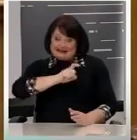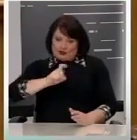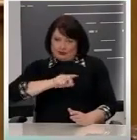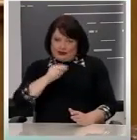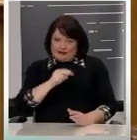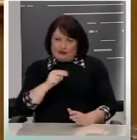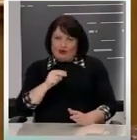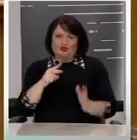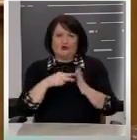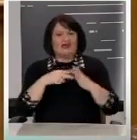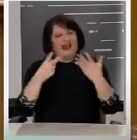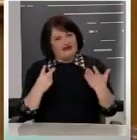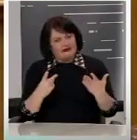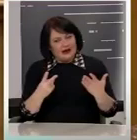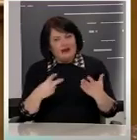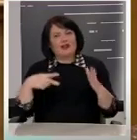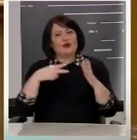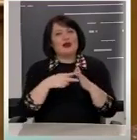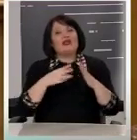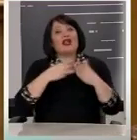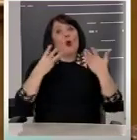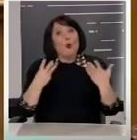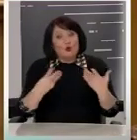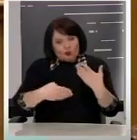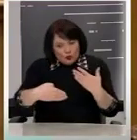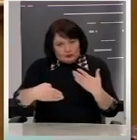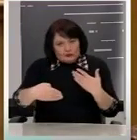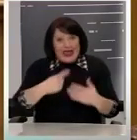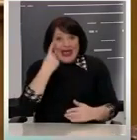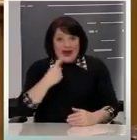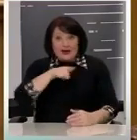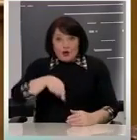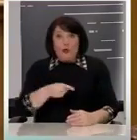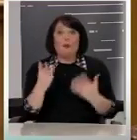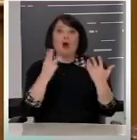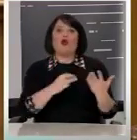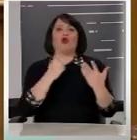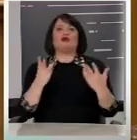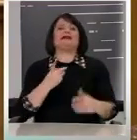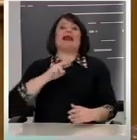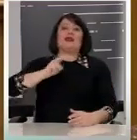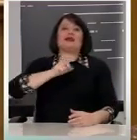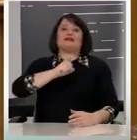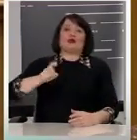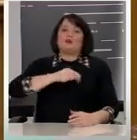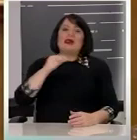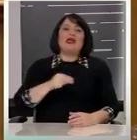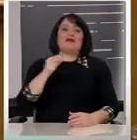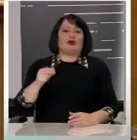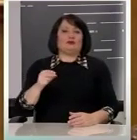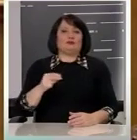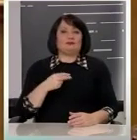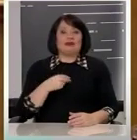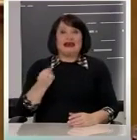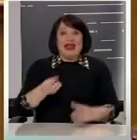το 2017 και το 2018 θα είναι 1,83 δις. Εγώ θέλω μια δέσμευση